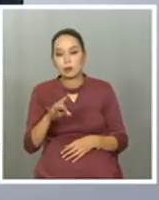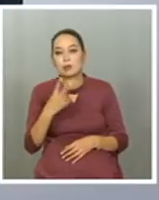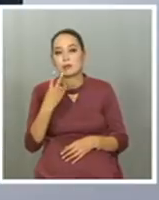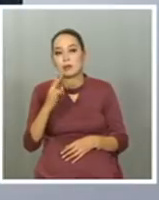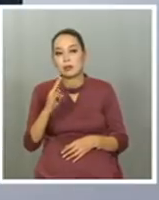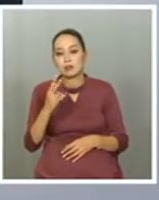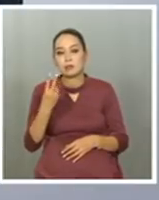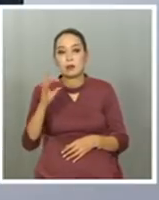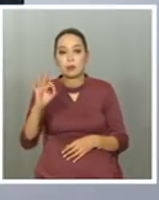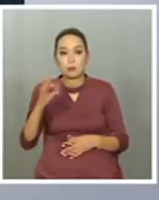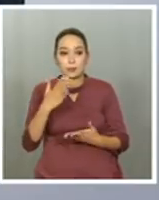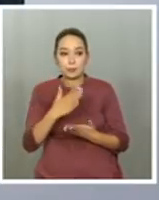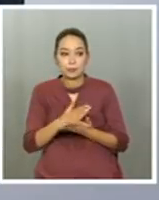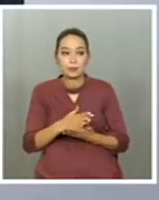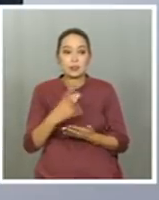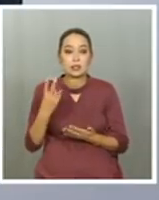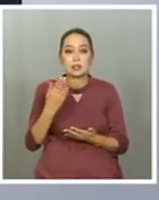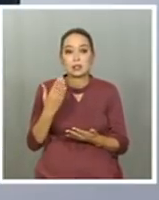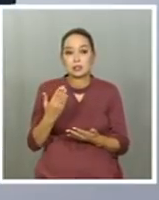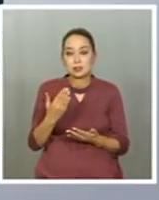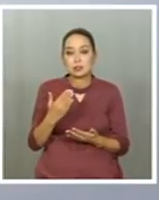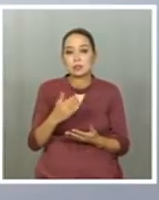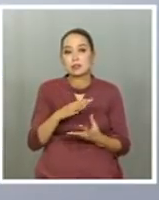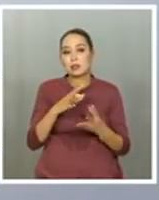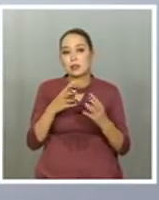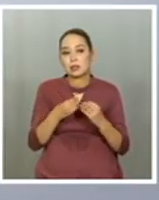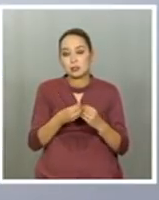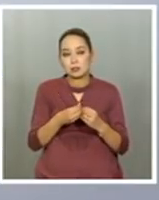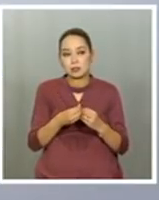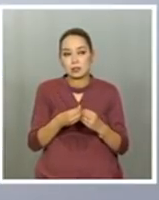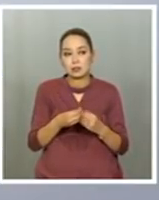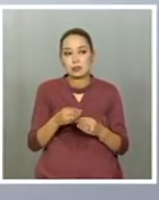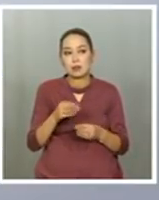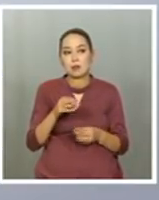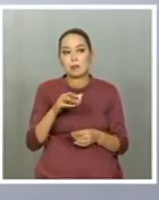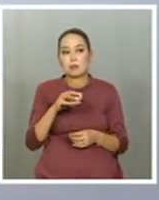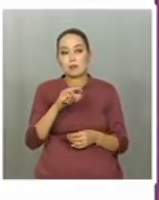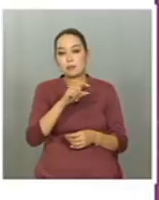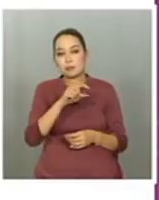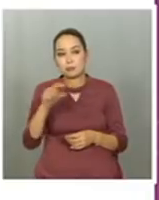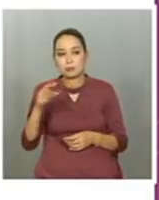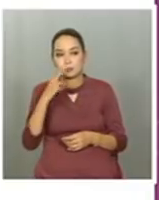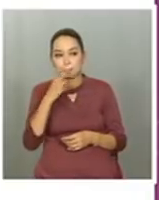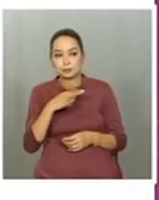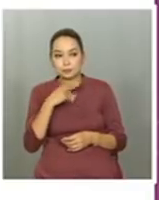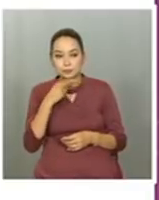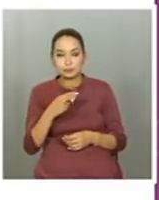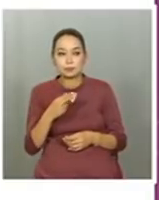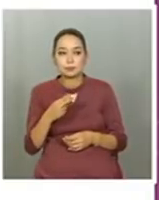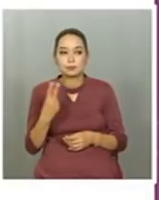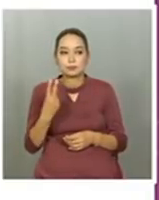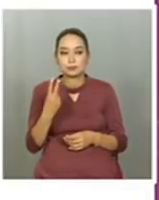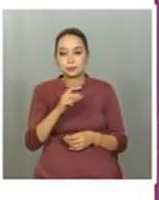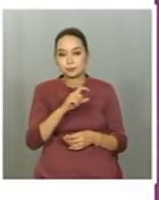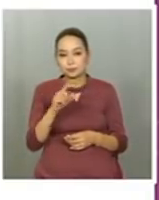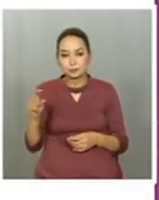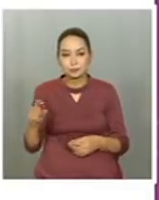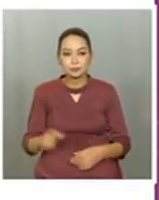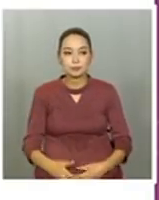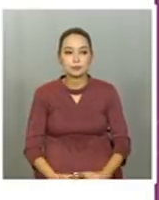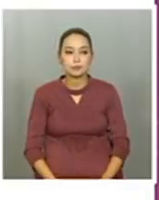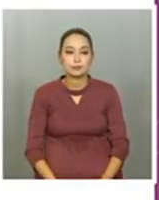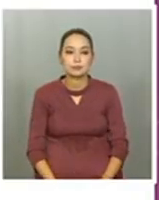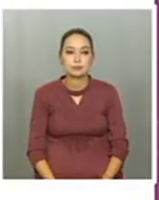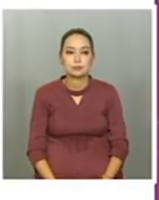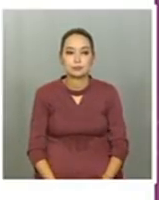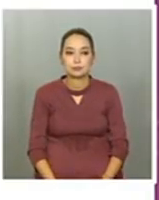Екінші затымыз калий перманганаты, марган соппа. Осы затқа да концентрлі тұз қышқылымен әрекеттестіру арқылы хлор газын,